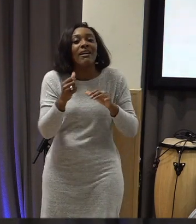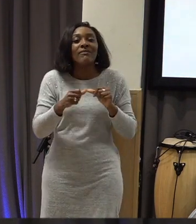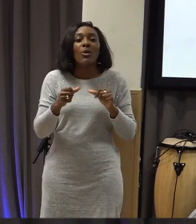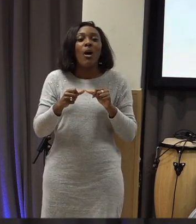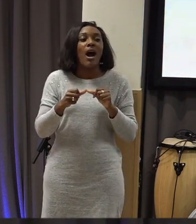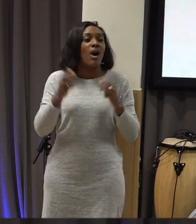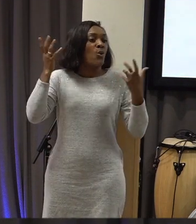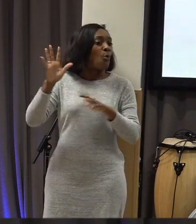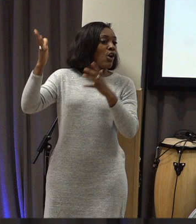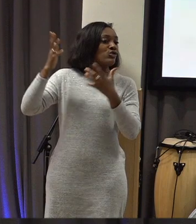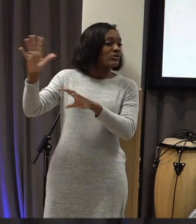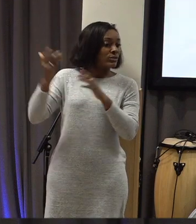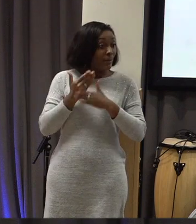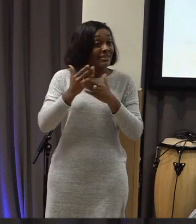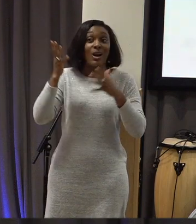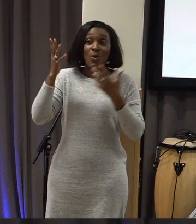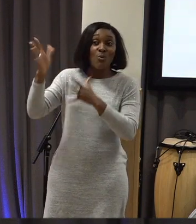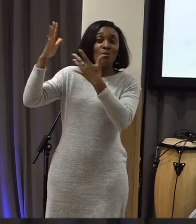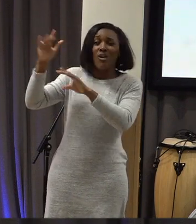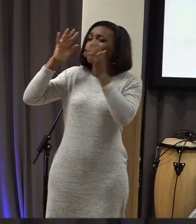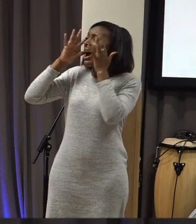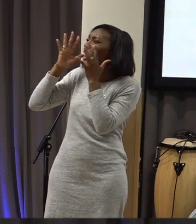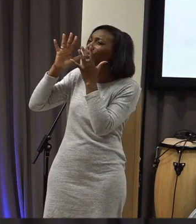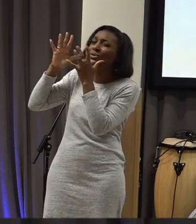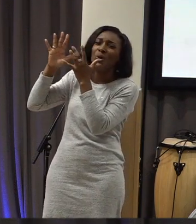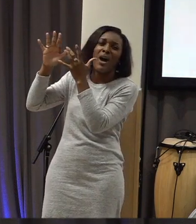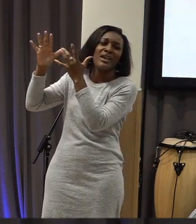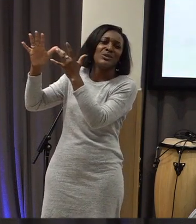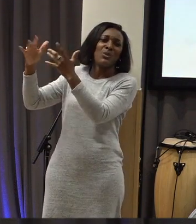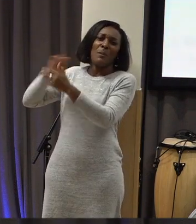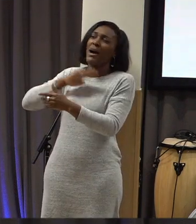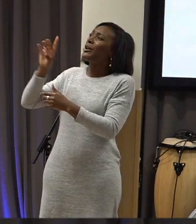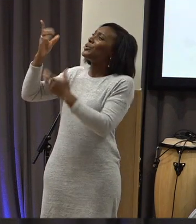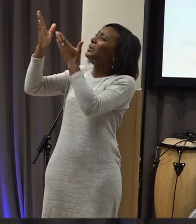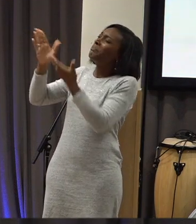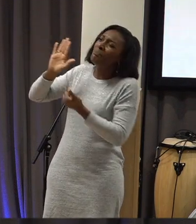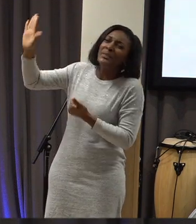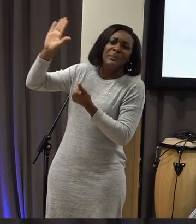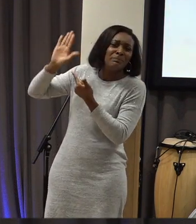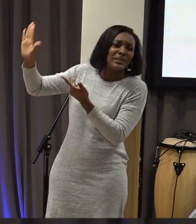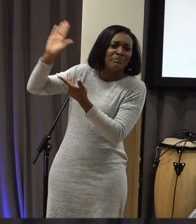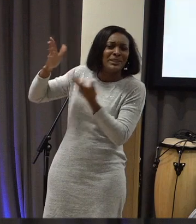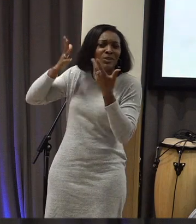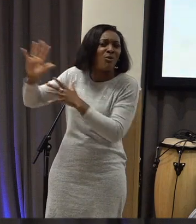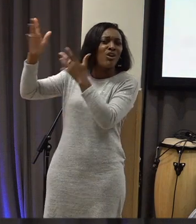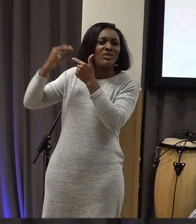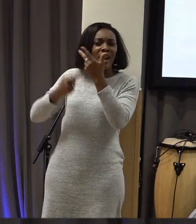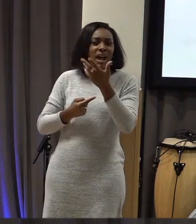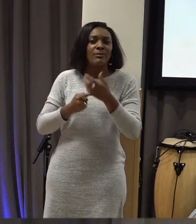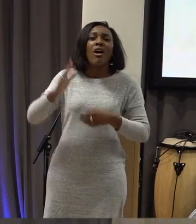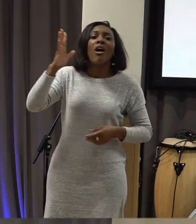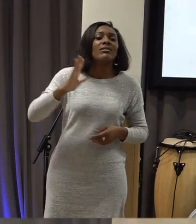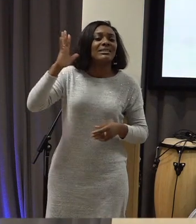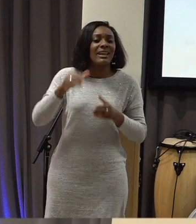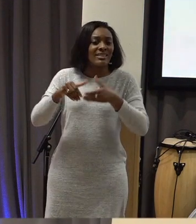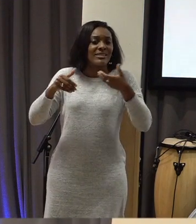la louange. Nous avons fait l'adoration pour ce que Dieu est. Dans l'Ancien Testament, il est dit, car je